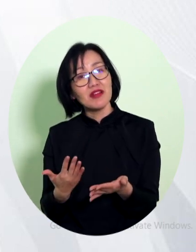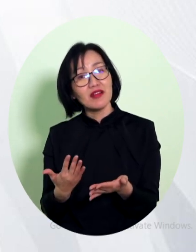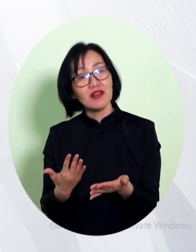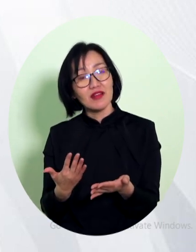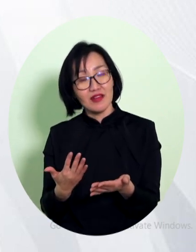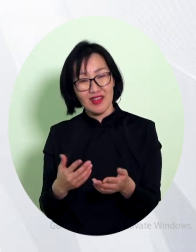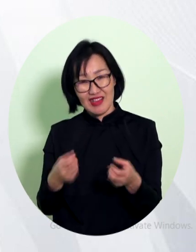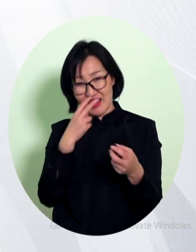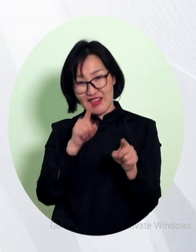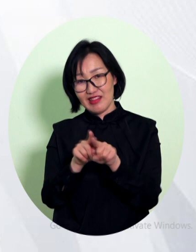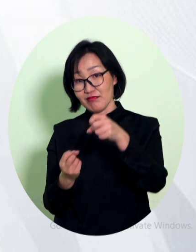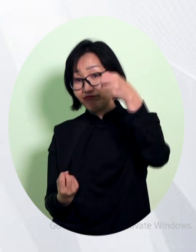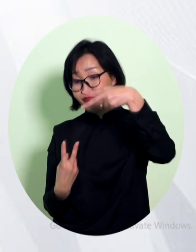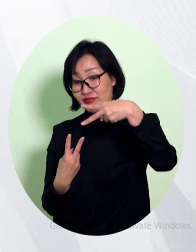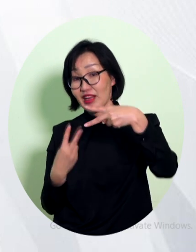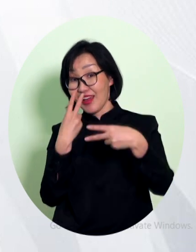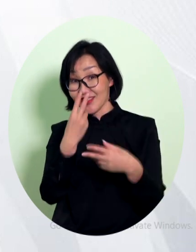Тэнцүү харагдчихэ.